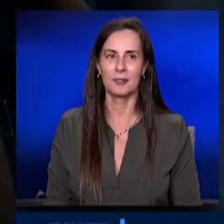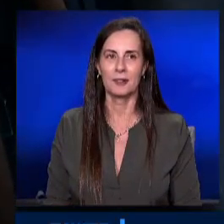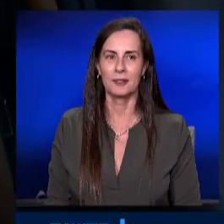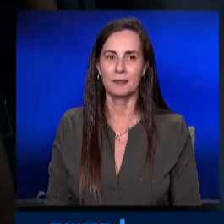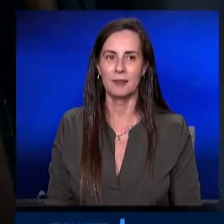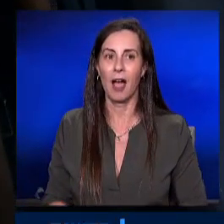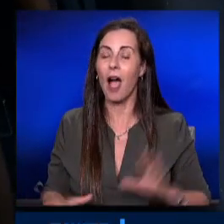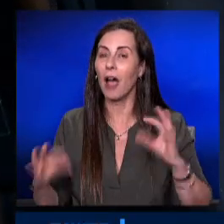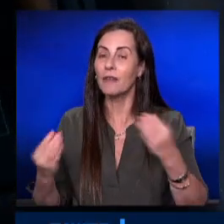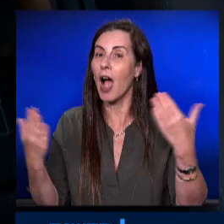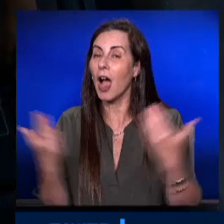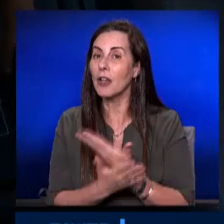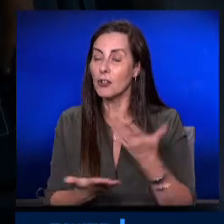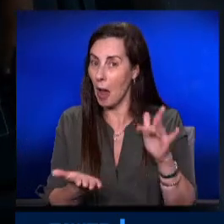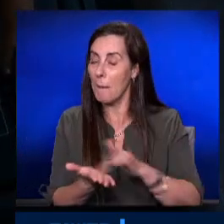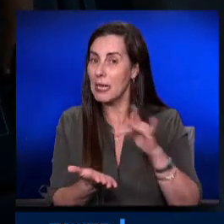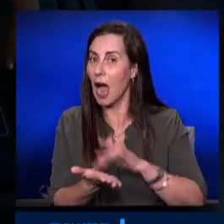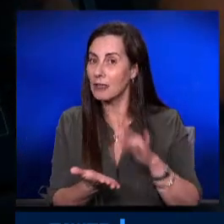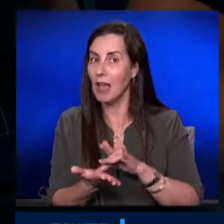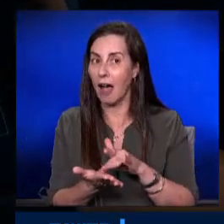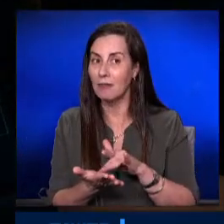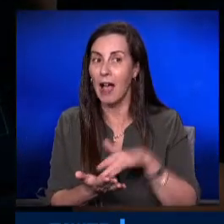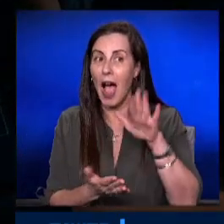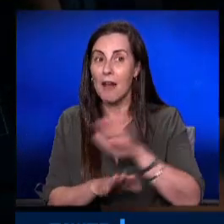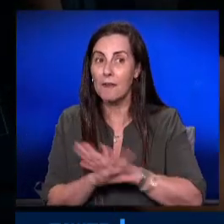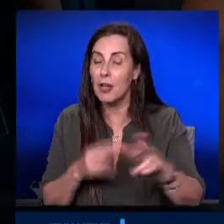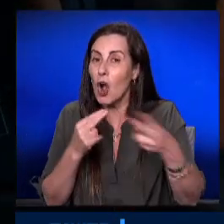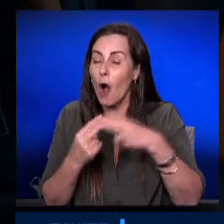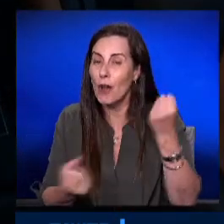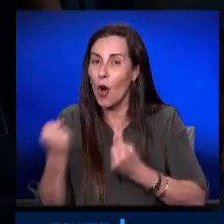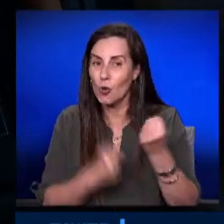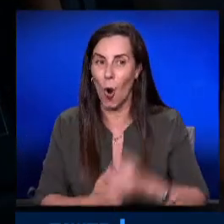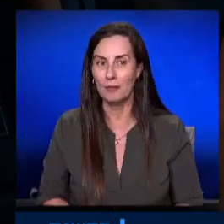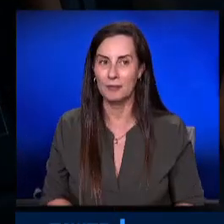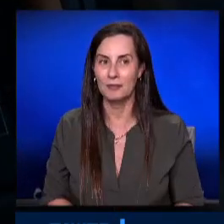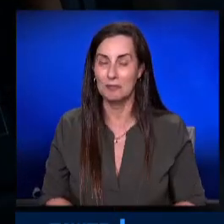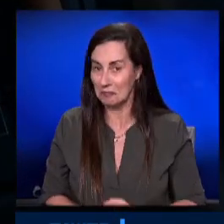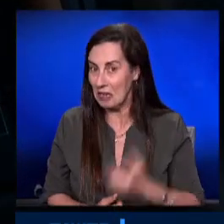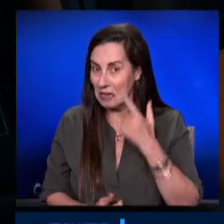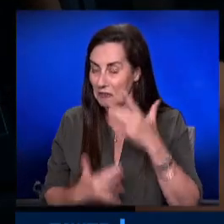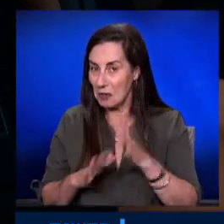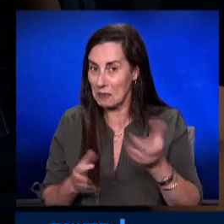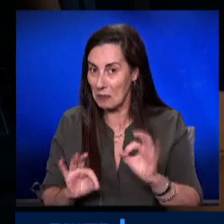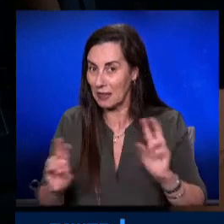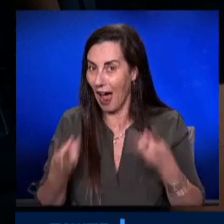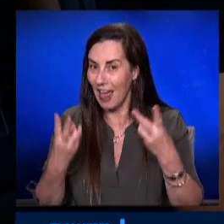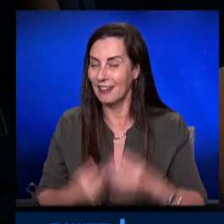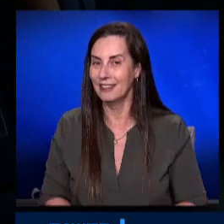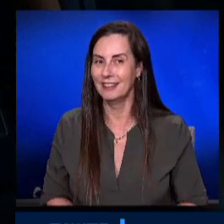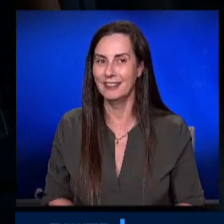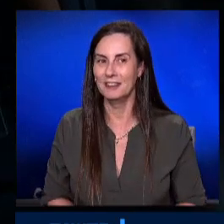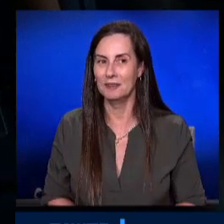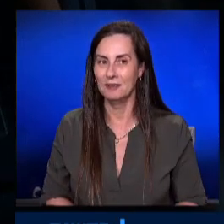ועד החידוש האחרון, יישומון, אפליקציה, אפילו בלי להיות בקרבת הרכב. בוא נראה עד כמה זה קל.